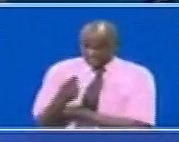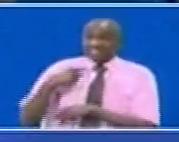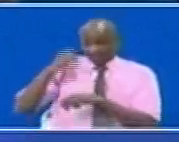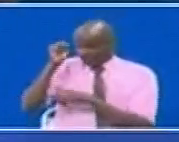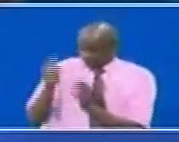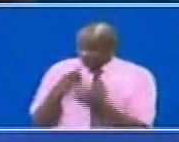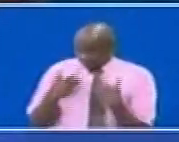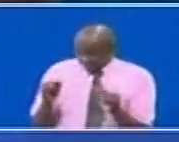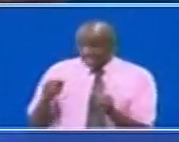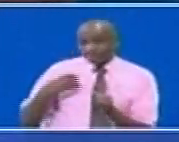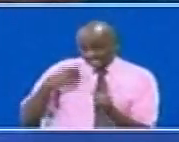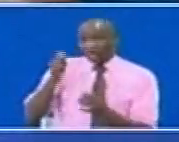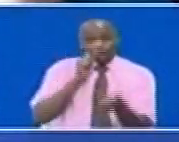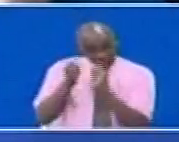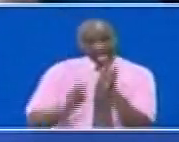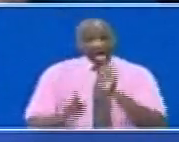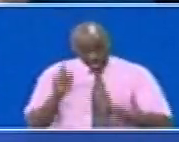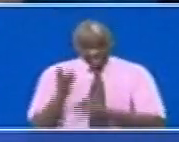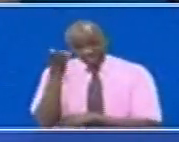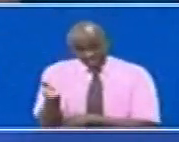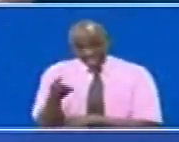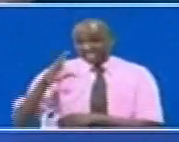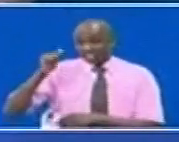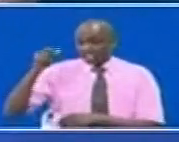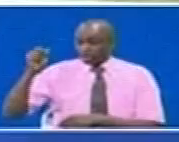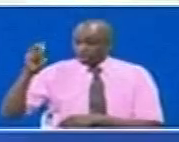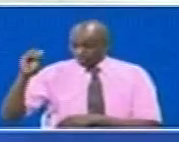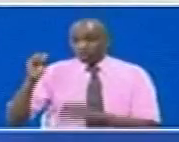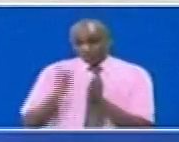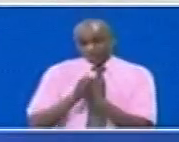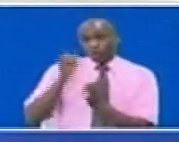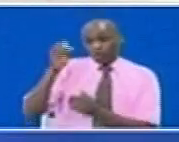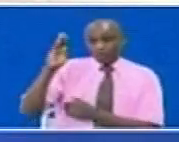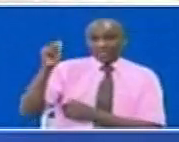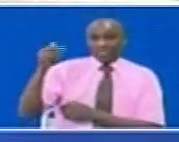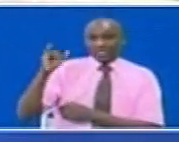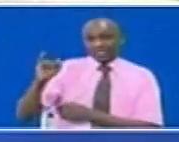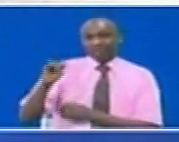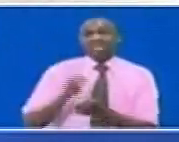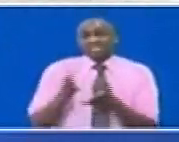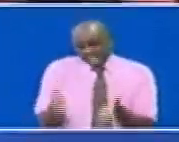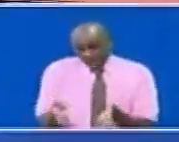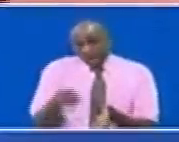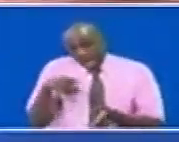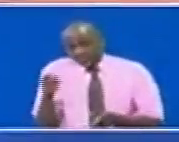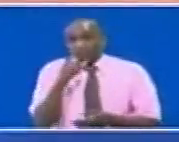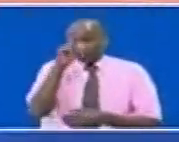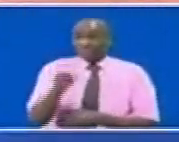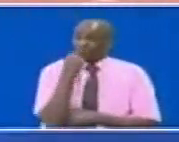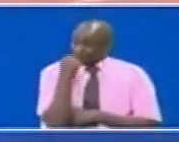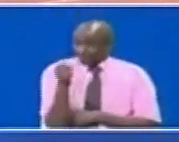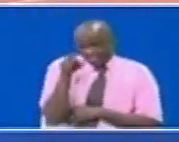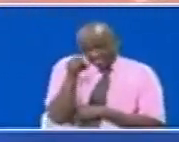5,000 tulikuwa competitive, especially Masi Cherono, Viola na Obiri. Katika mbio za mita 1,500, hizi ni mbio